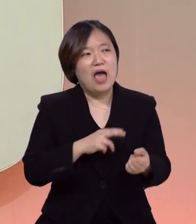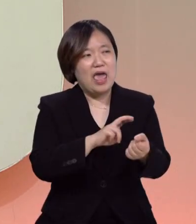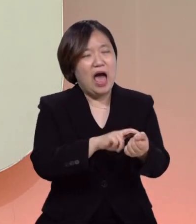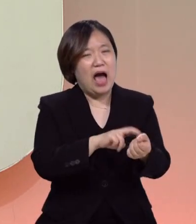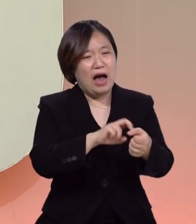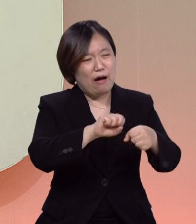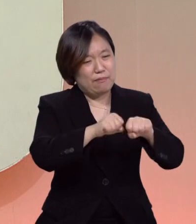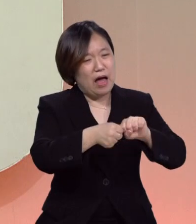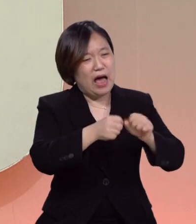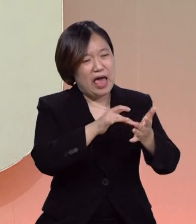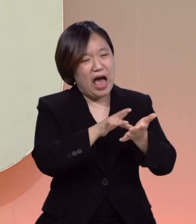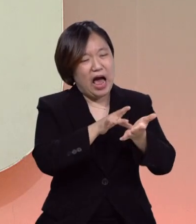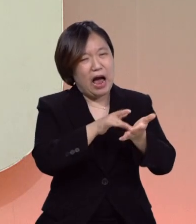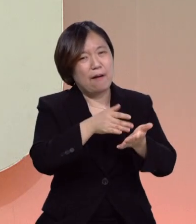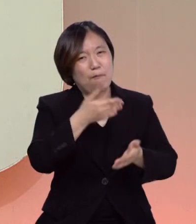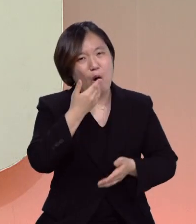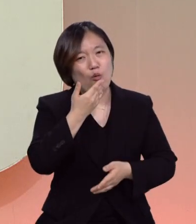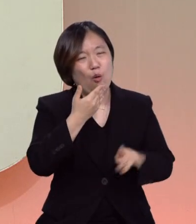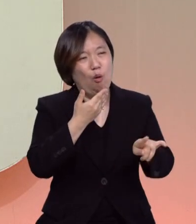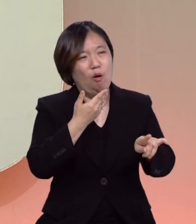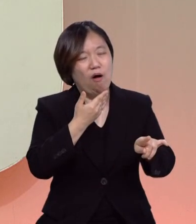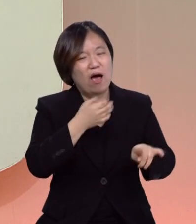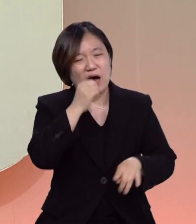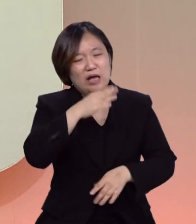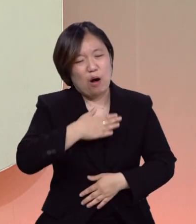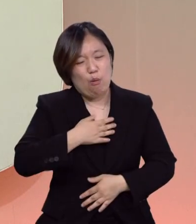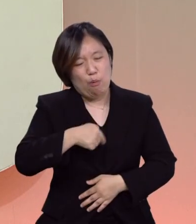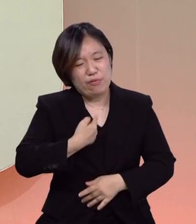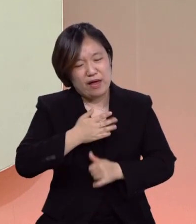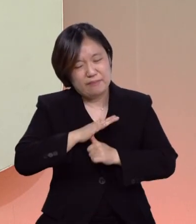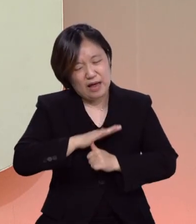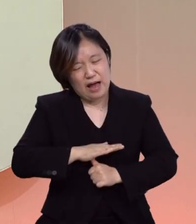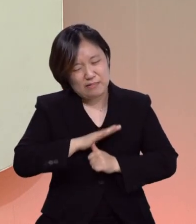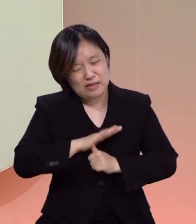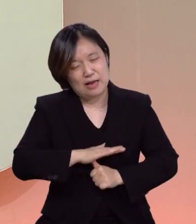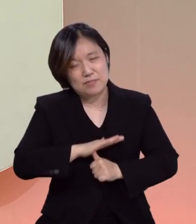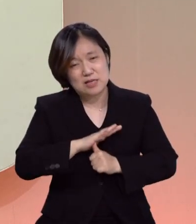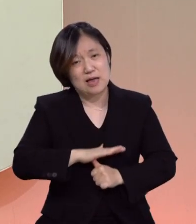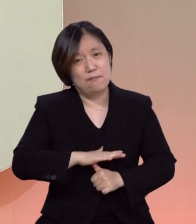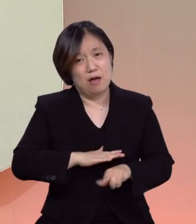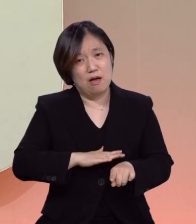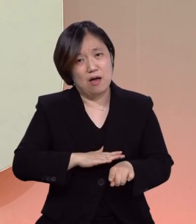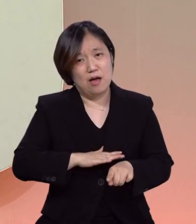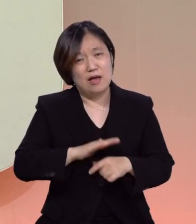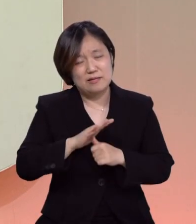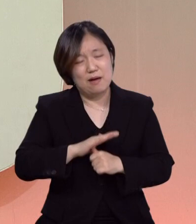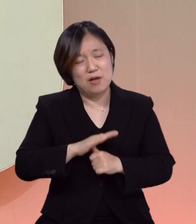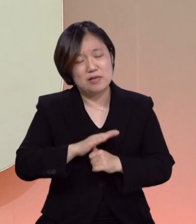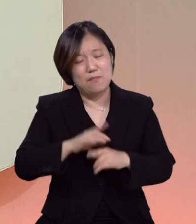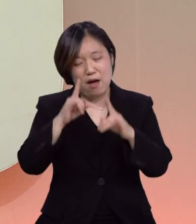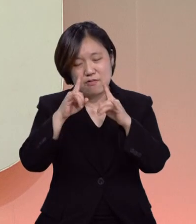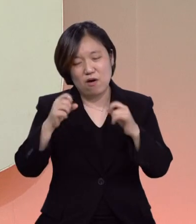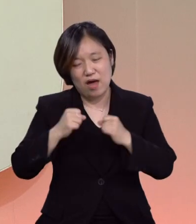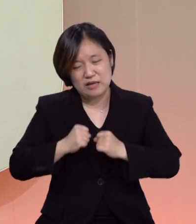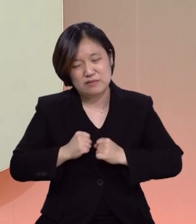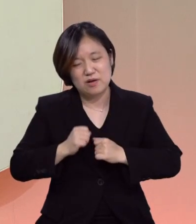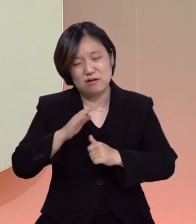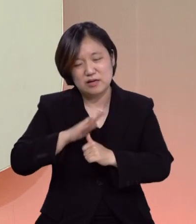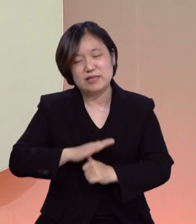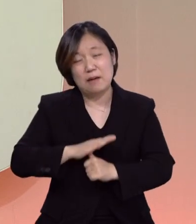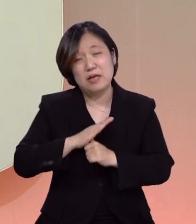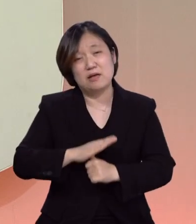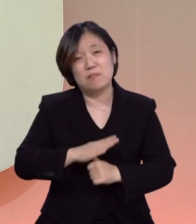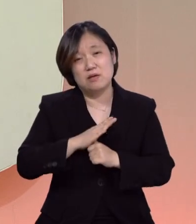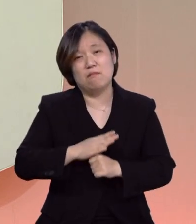먹고 속으로 끙끙 앓으면서 그것을 그 절에서 버텼데요 그러면서 무슨 생각을 하셨냐면